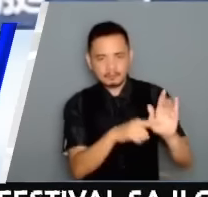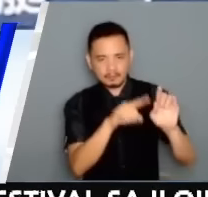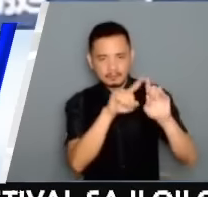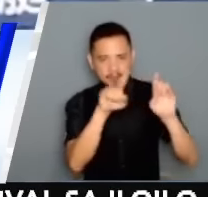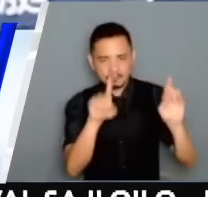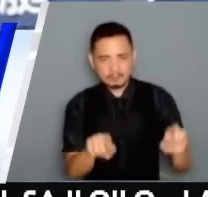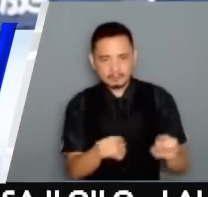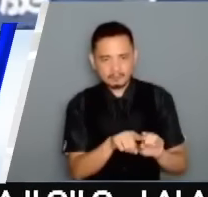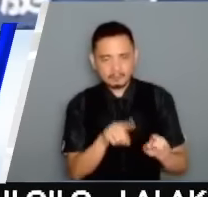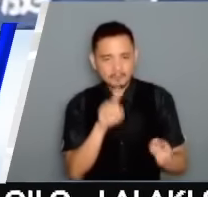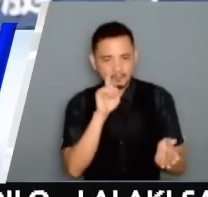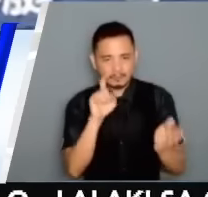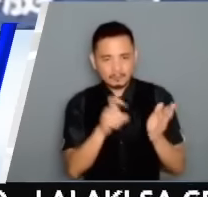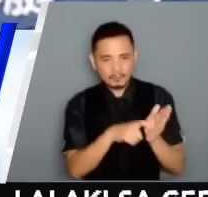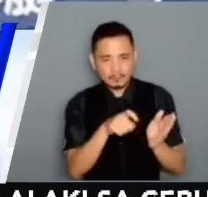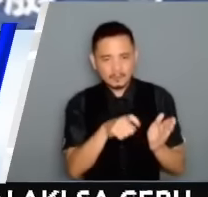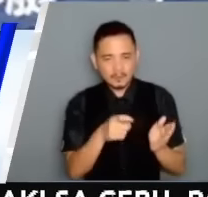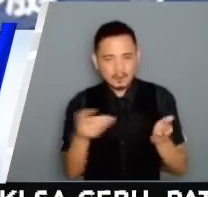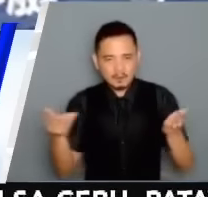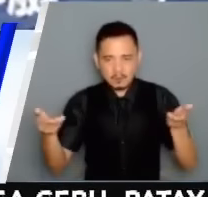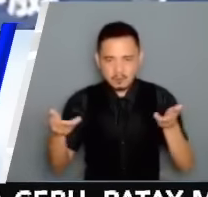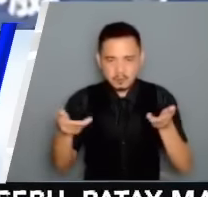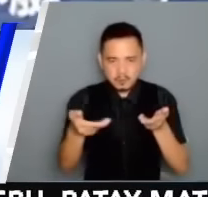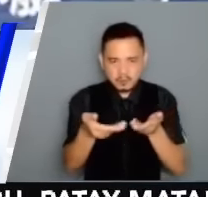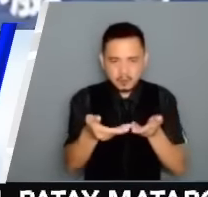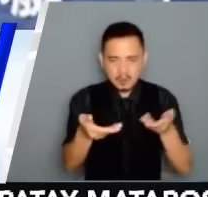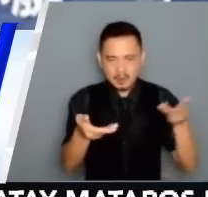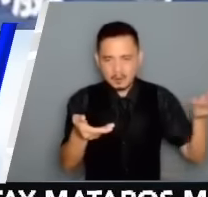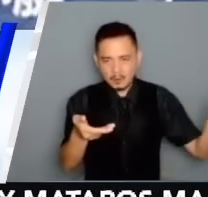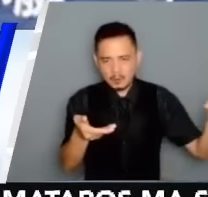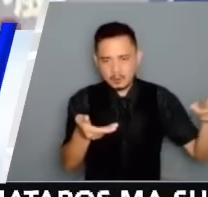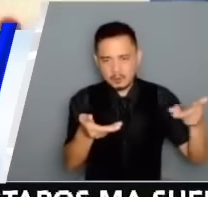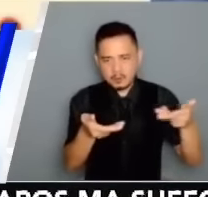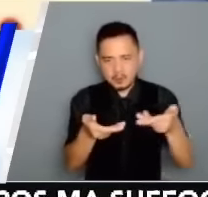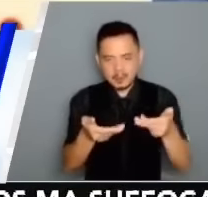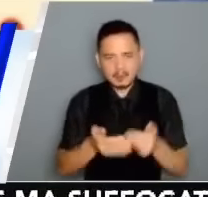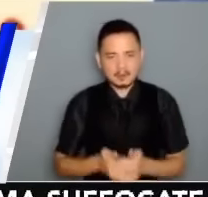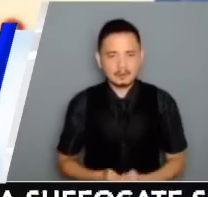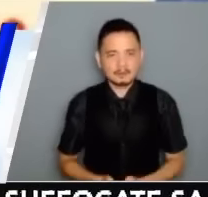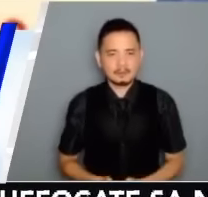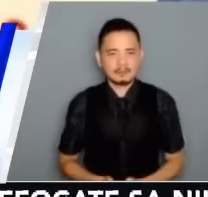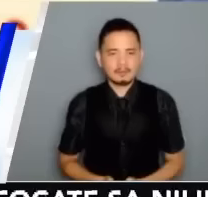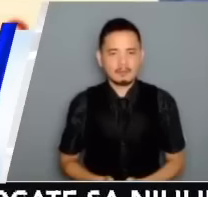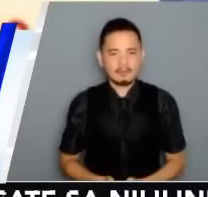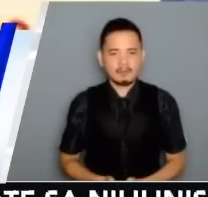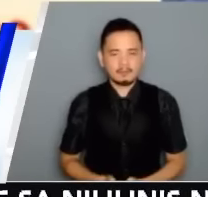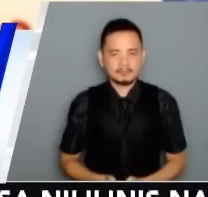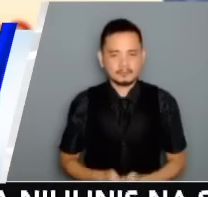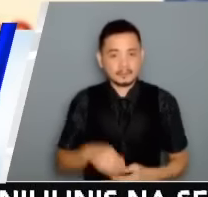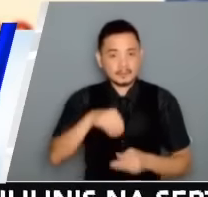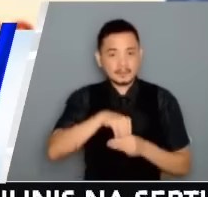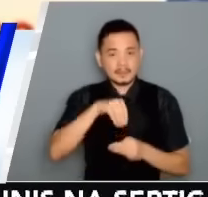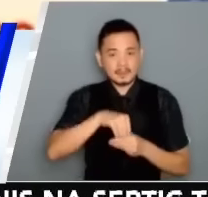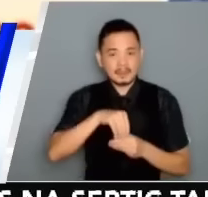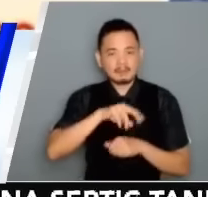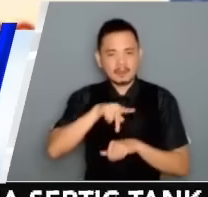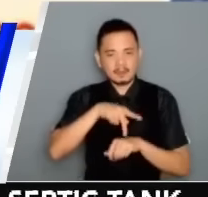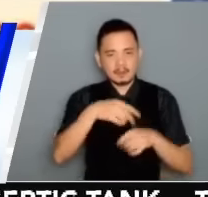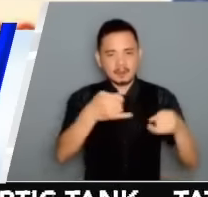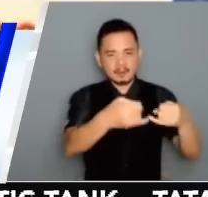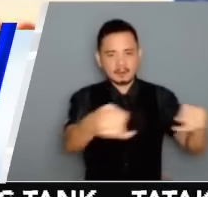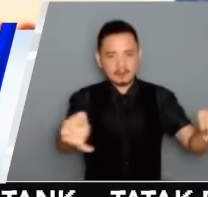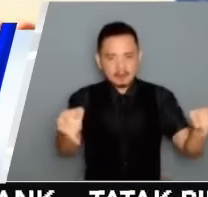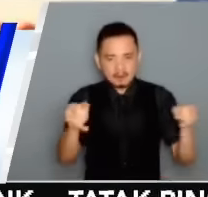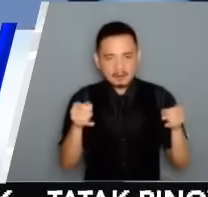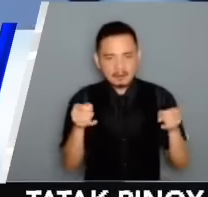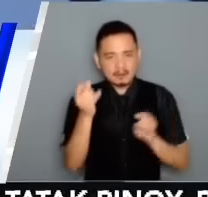pagsampa ng mga Chinese sa rib ng Pilipinas na napalibutan na nila. Nasa loob ito ng Exclusive Economic Zone ng Pilipinas pero ang iginigit